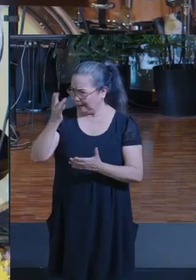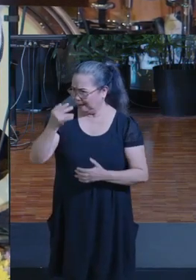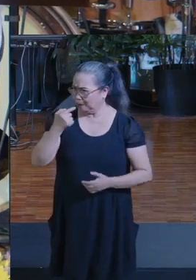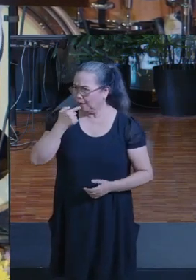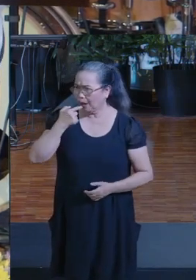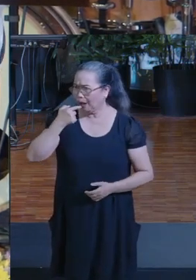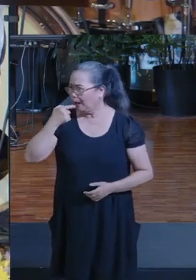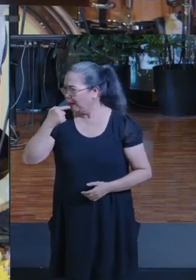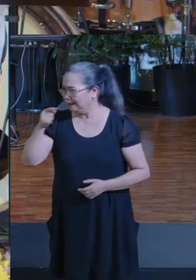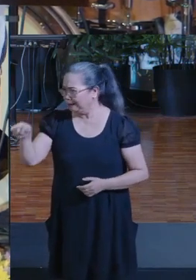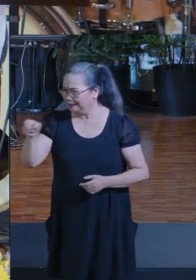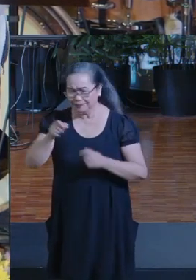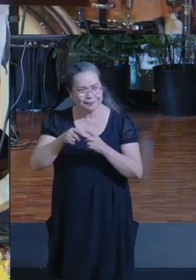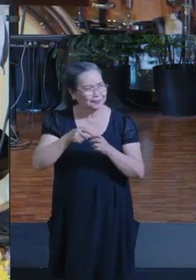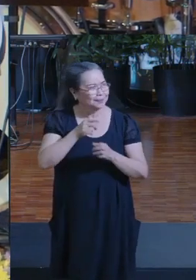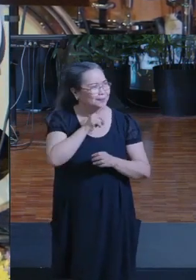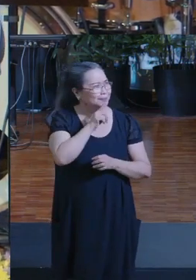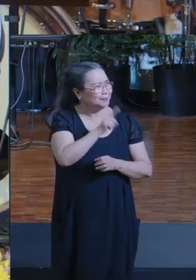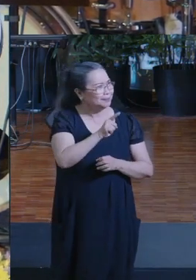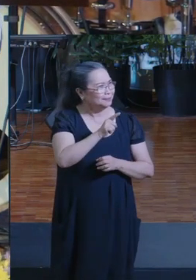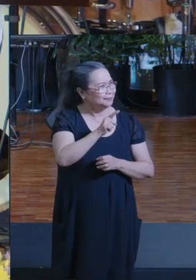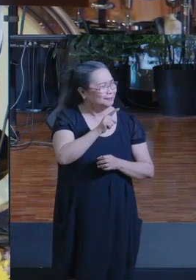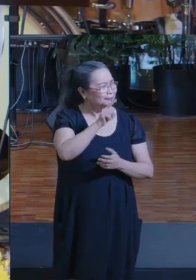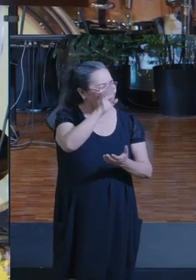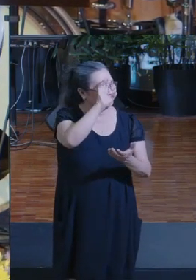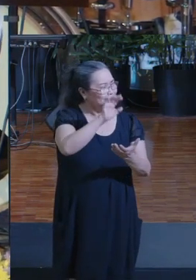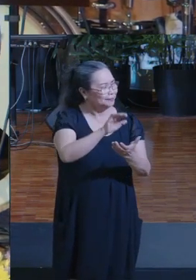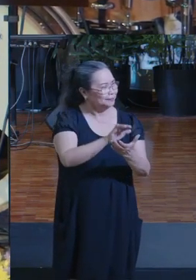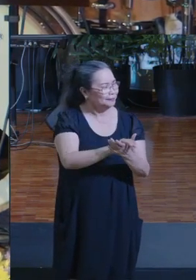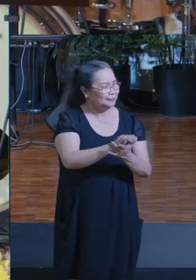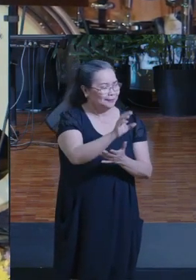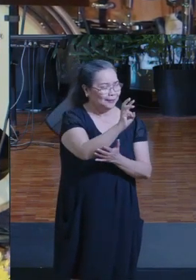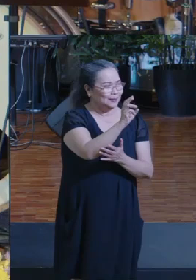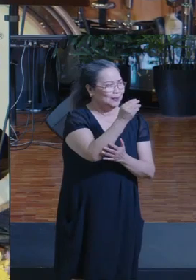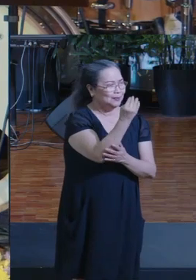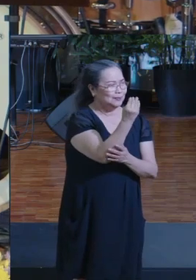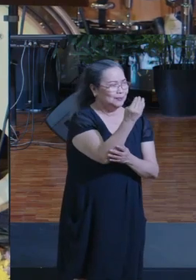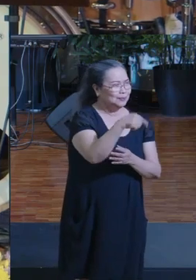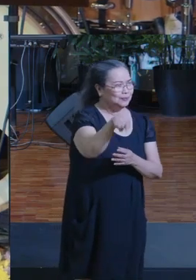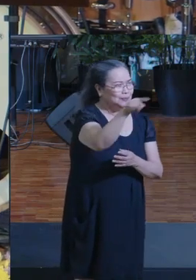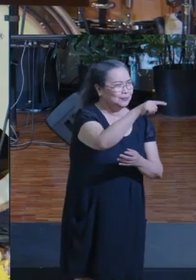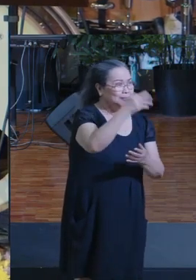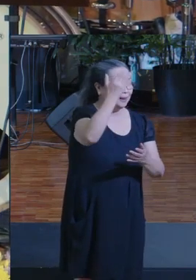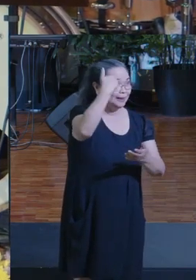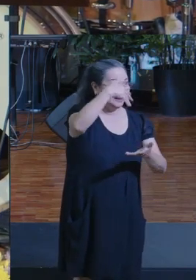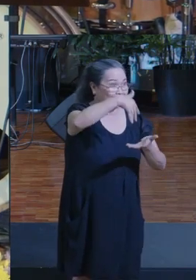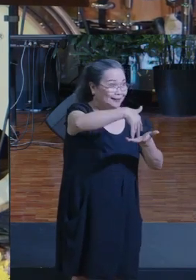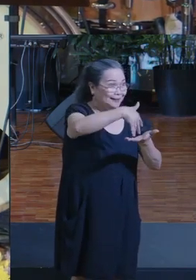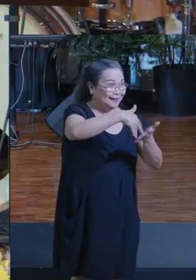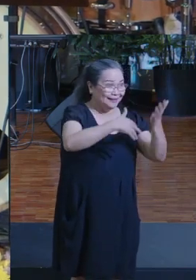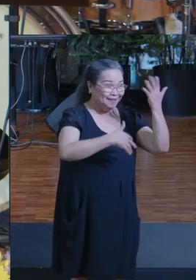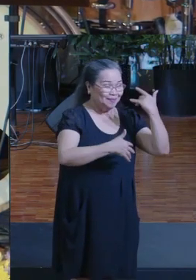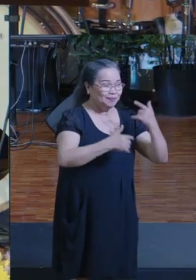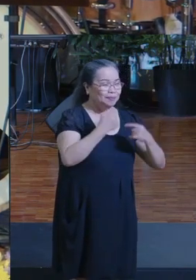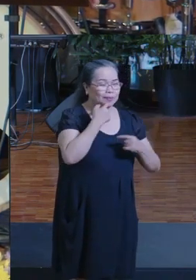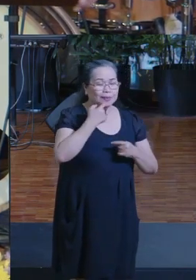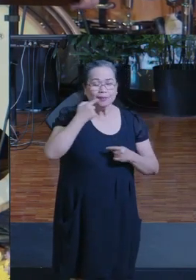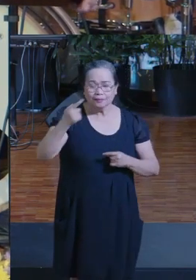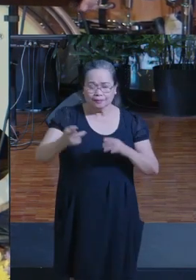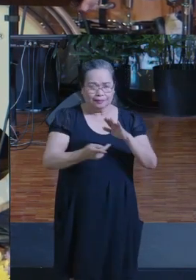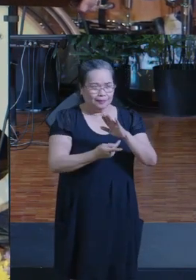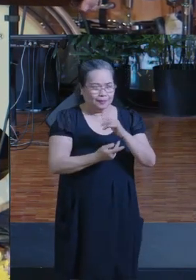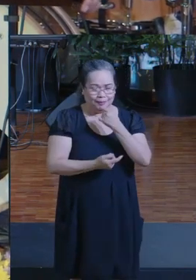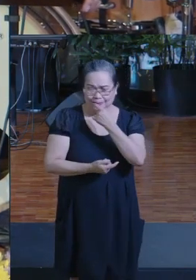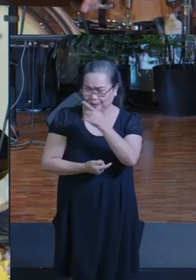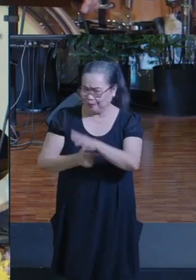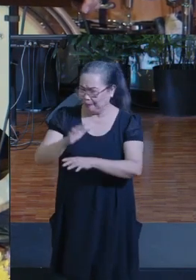ng first 5 verses. Pagdating sa verses 6 to 14 na pinag-aralan natin nung last time, kinote niya